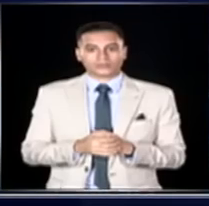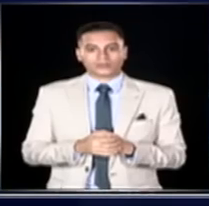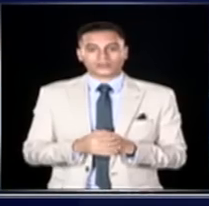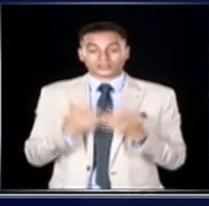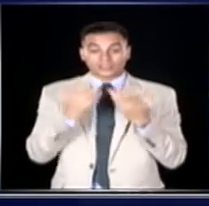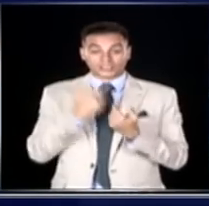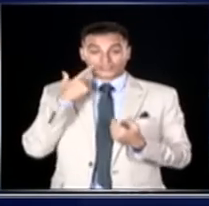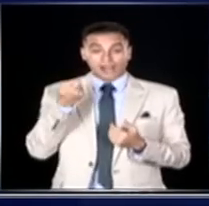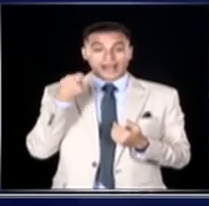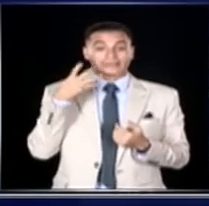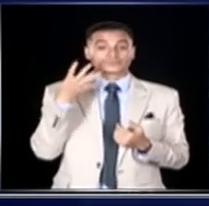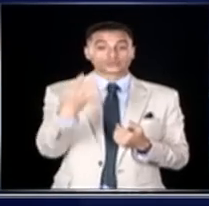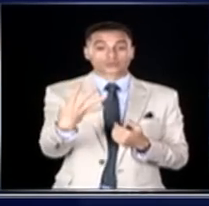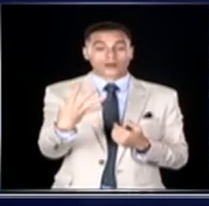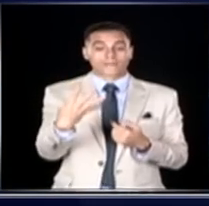حل المسألة الآتية: